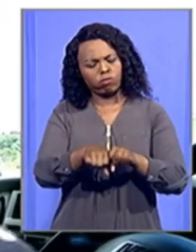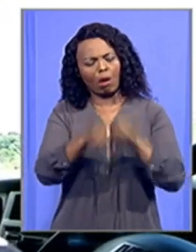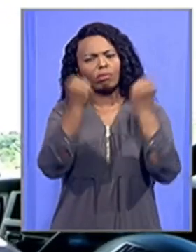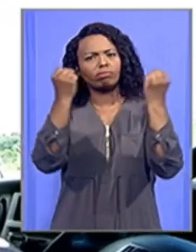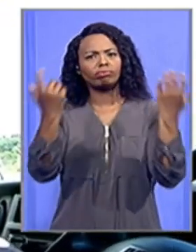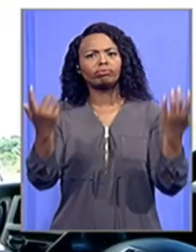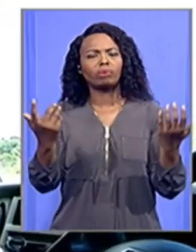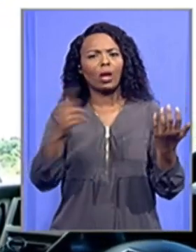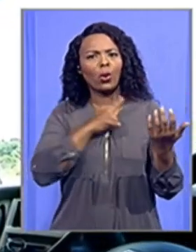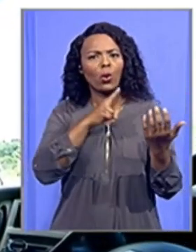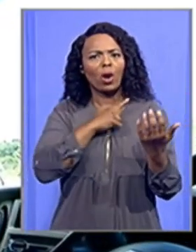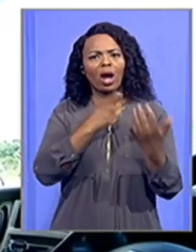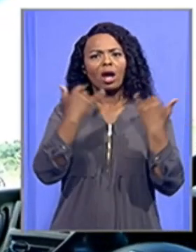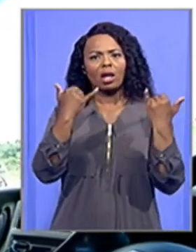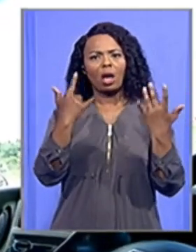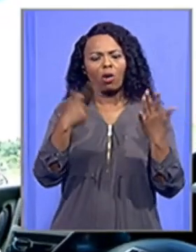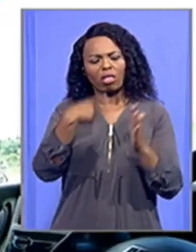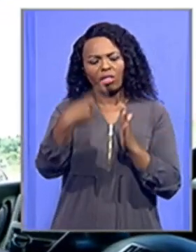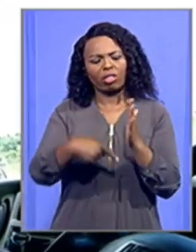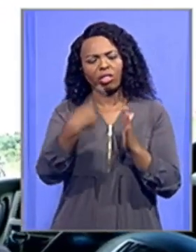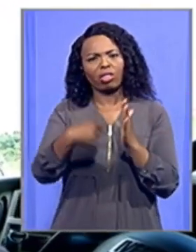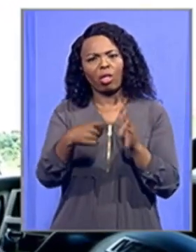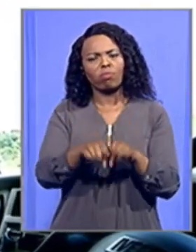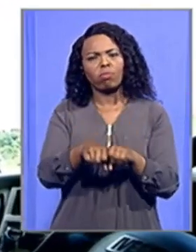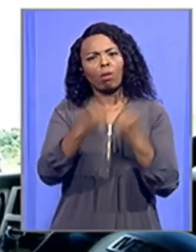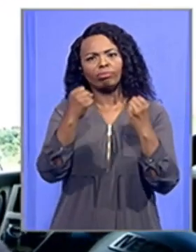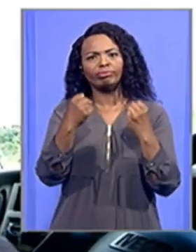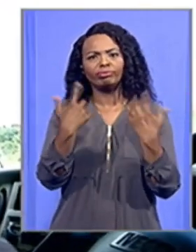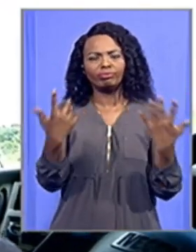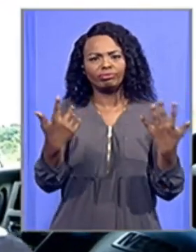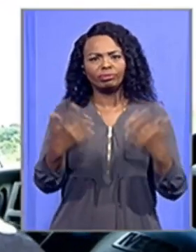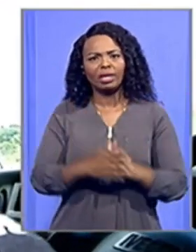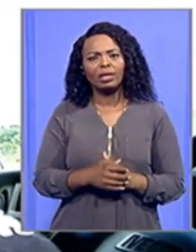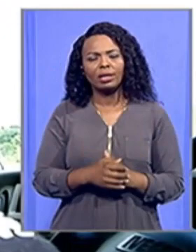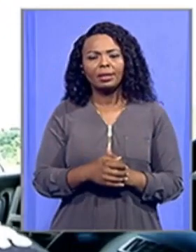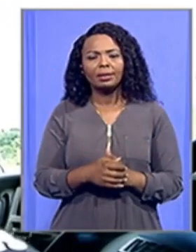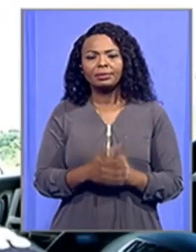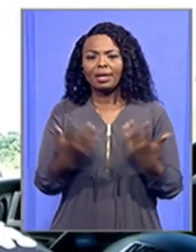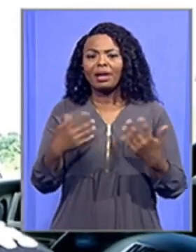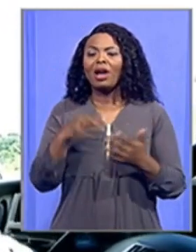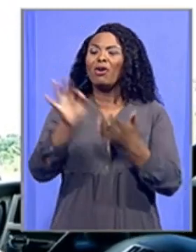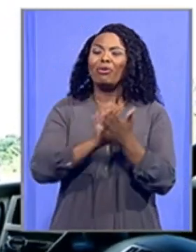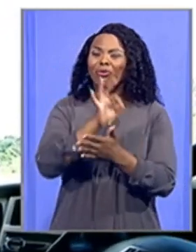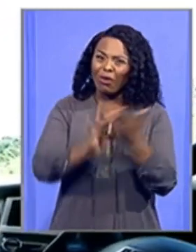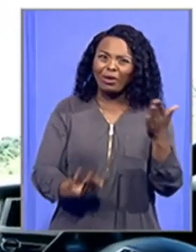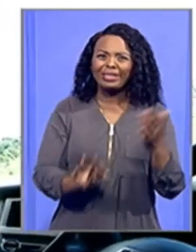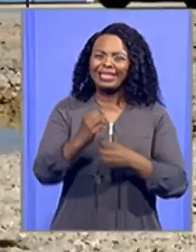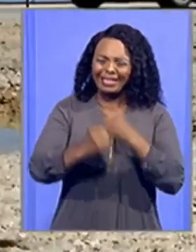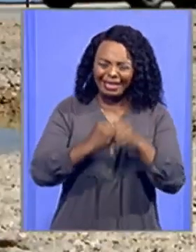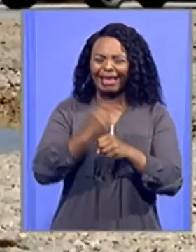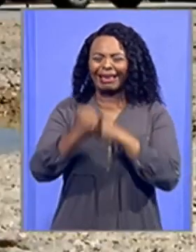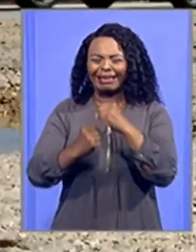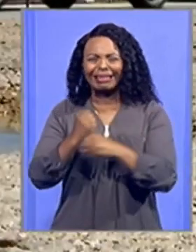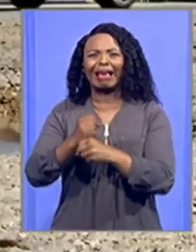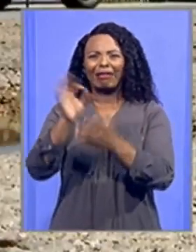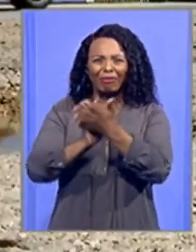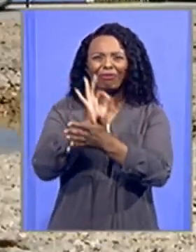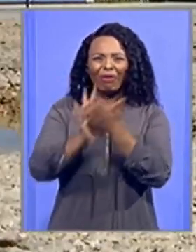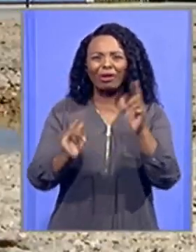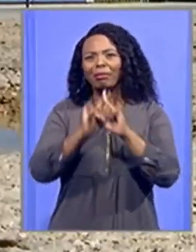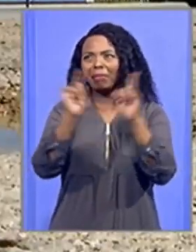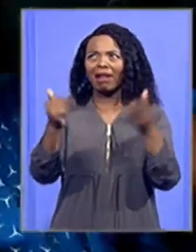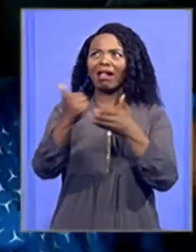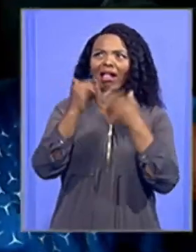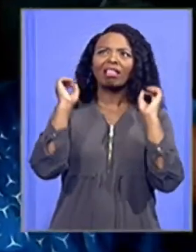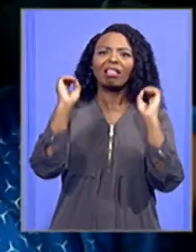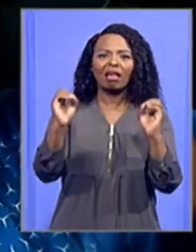Wa jarela bile se le makgasa ke yone tsela eng mara wa bona ra vouta jarela ra vouta mara go tlo go siame sepela